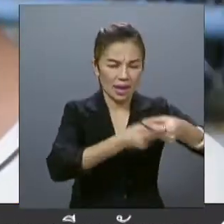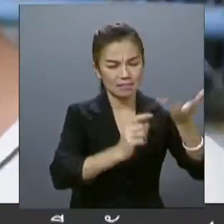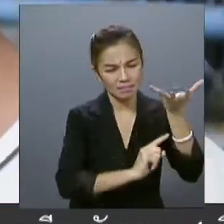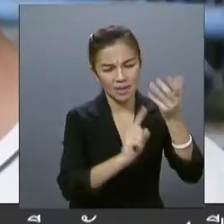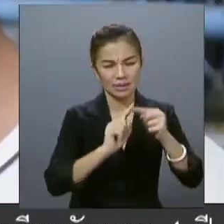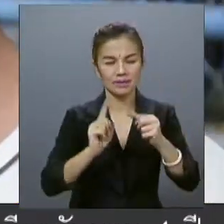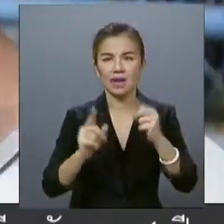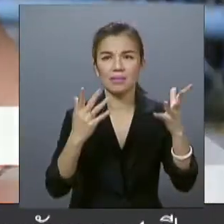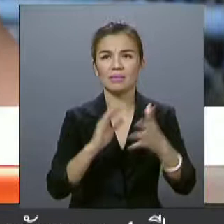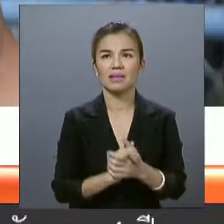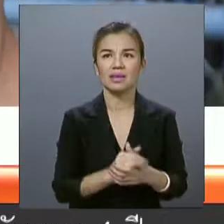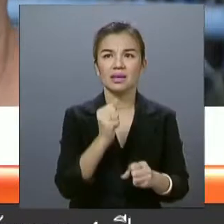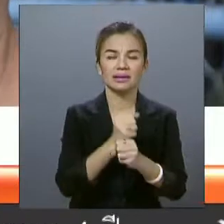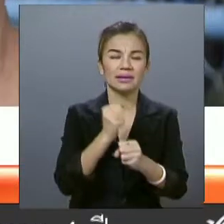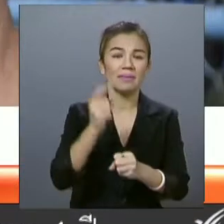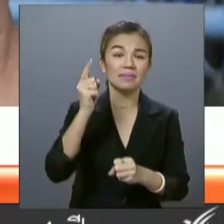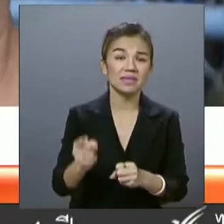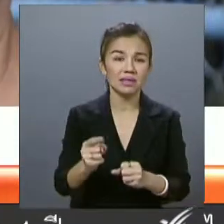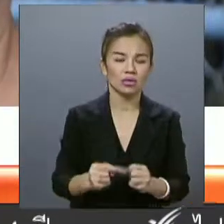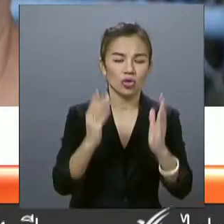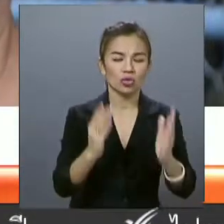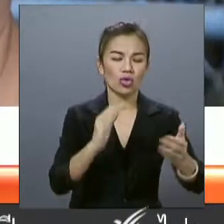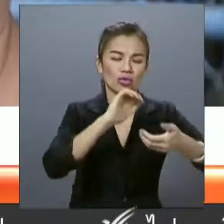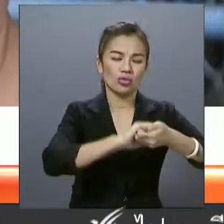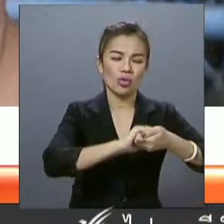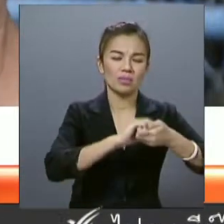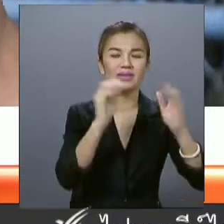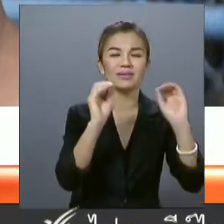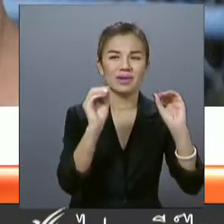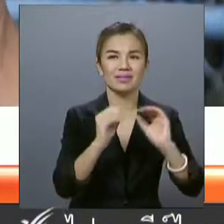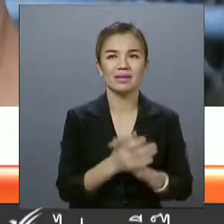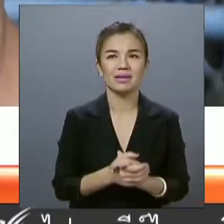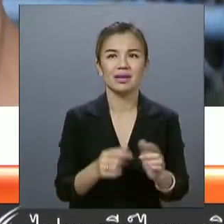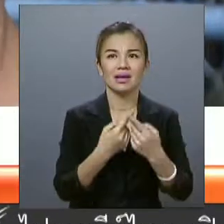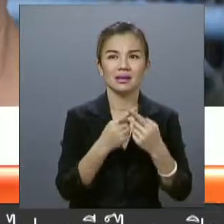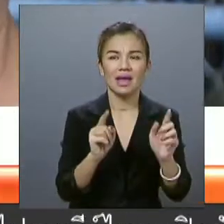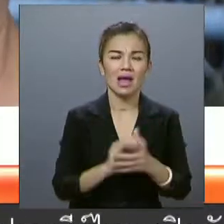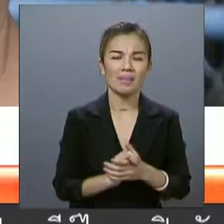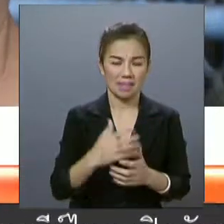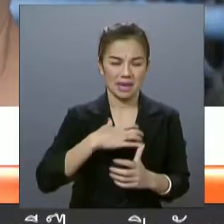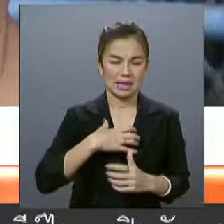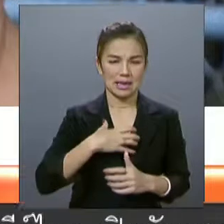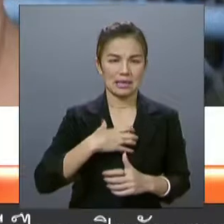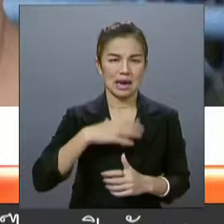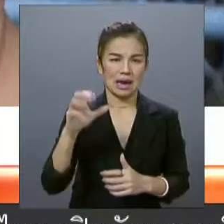เวลาทำงานจริงไม่ค่อยมีคนร่วมมือแต่เวลาอยากได้อยากได้ค่ะ